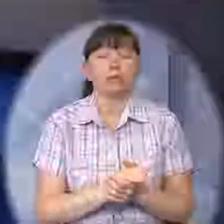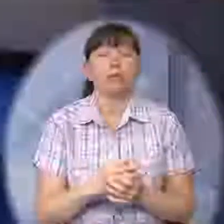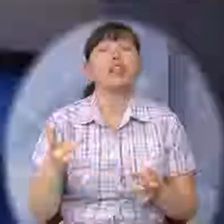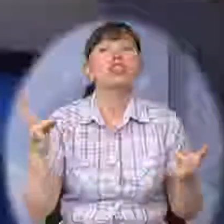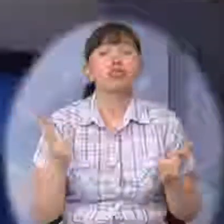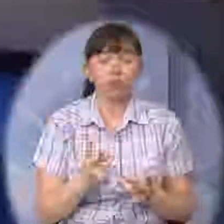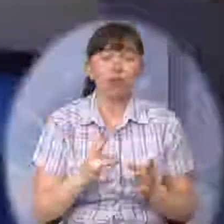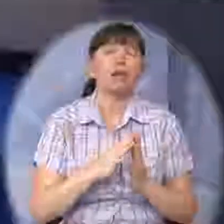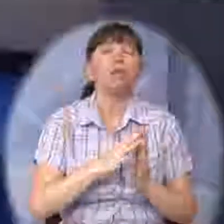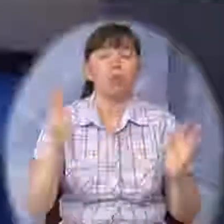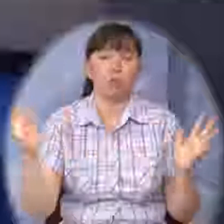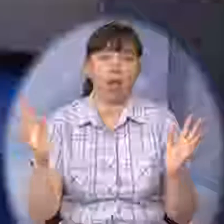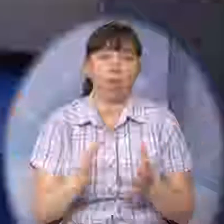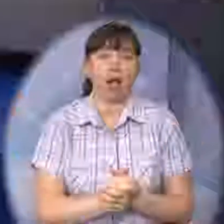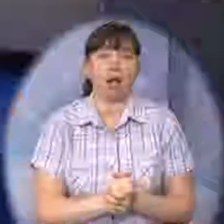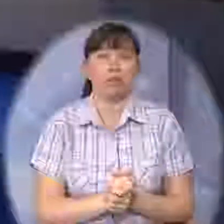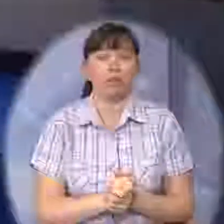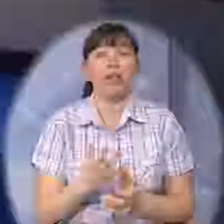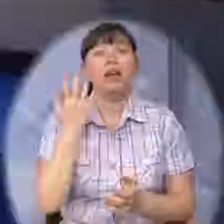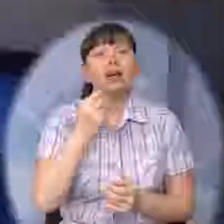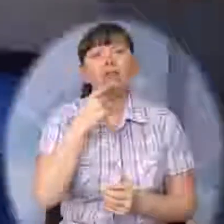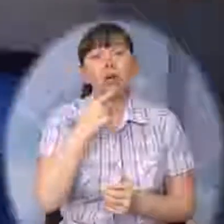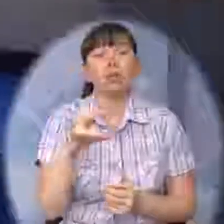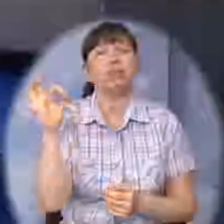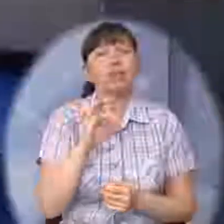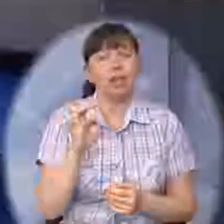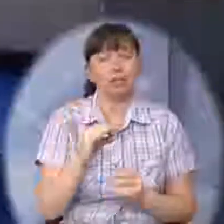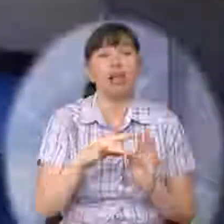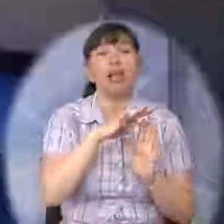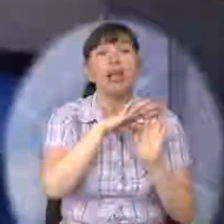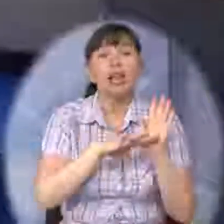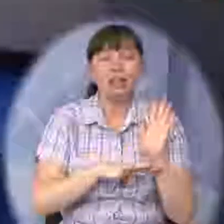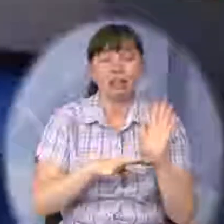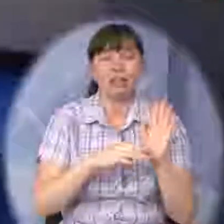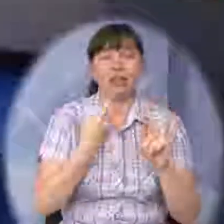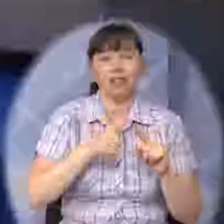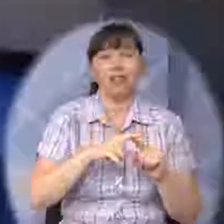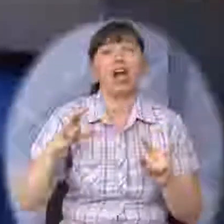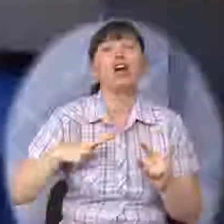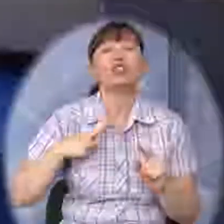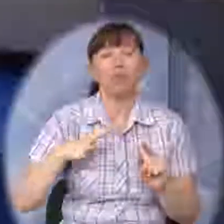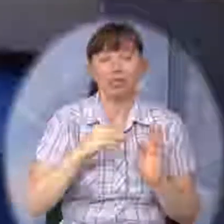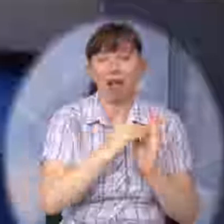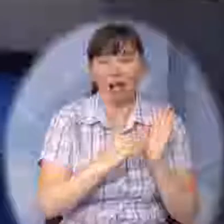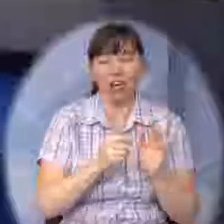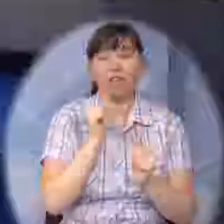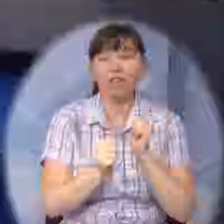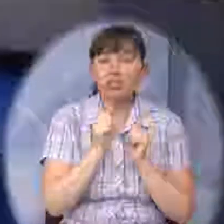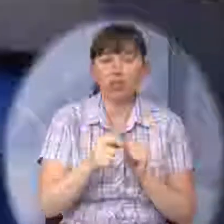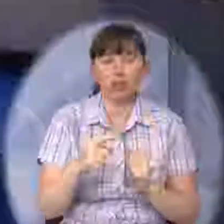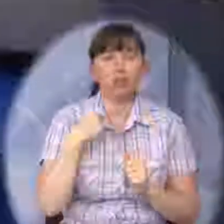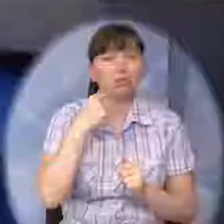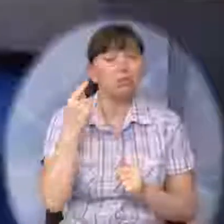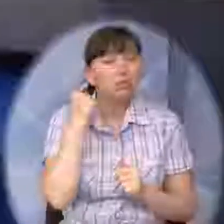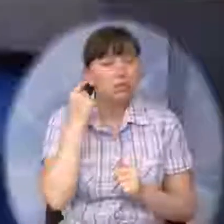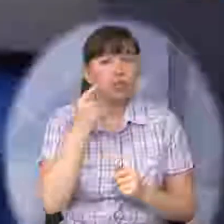În realitate necesarul este mult mai mare. Iată, când vorbim despre lista asta de așteptare, foarte des folosește și